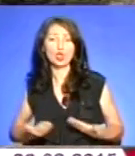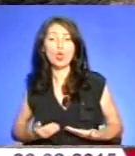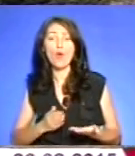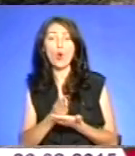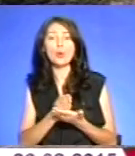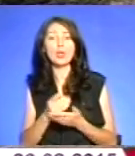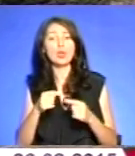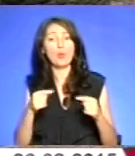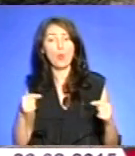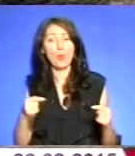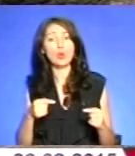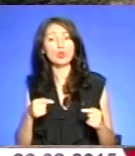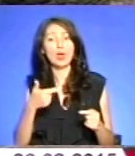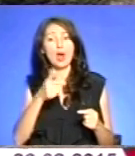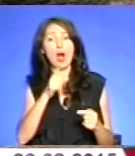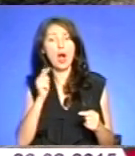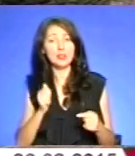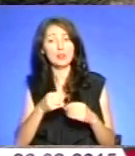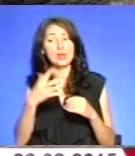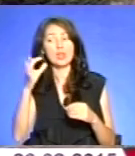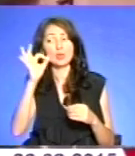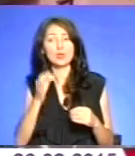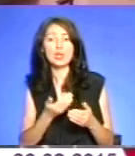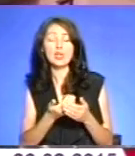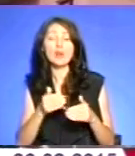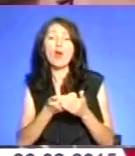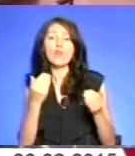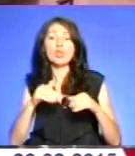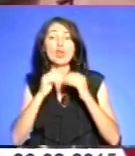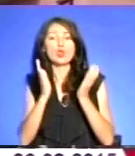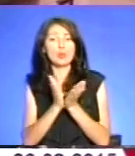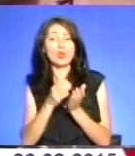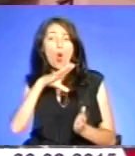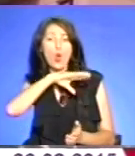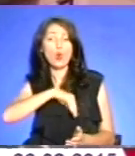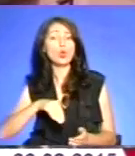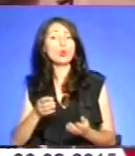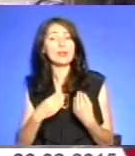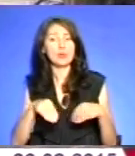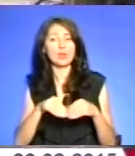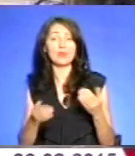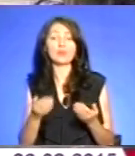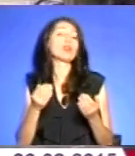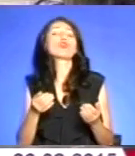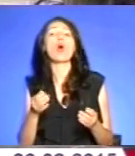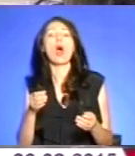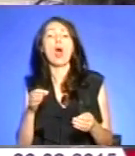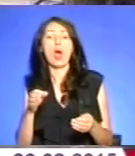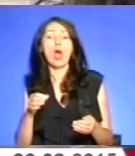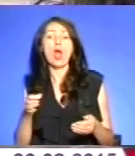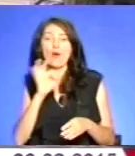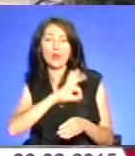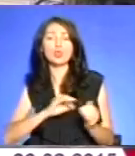і природний газ – 15% від сумарного доходу сім'ї. Якщо послуг спожито менше, нарахована субсидія залишається на